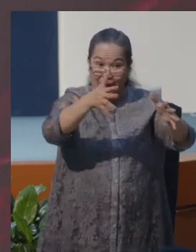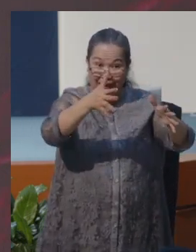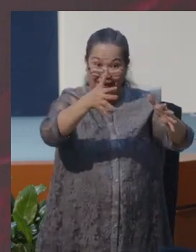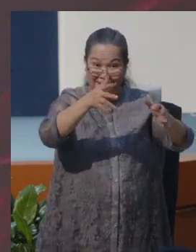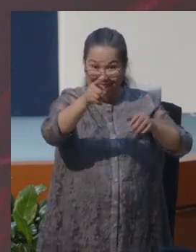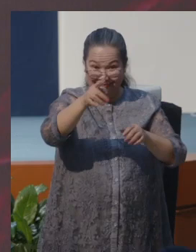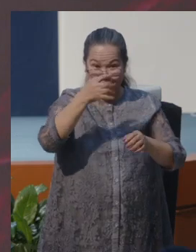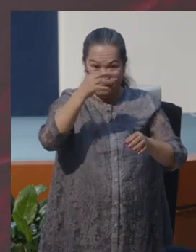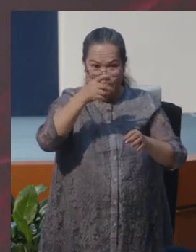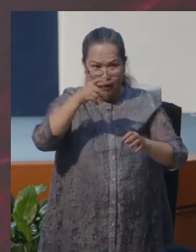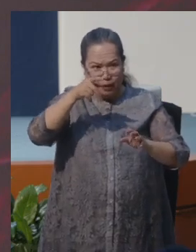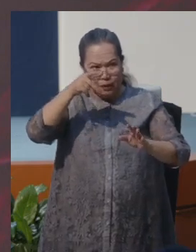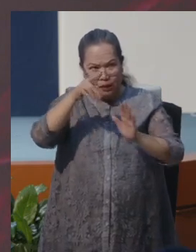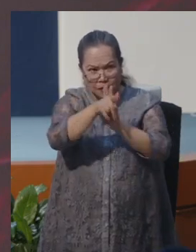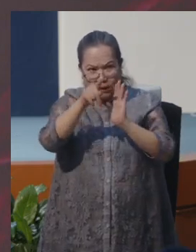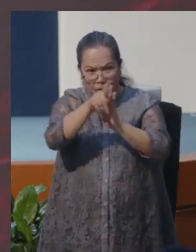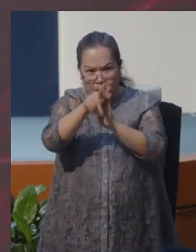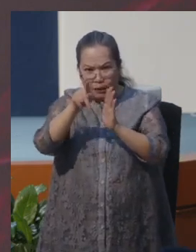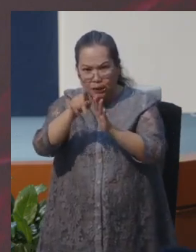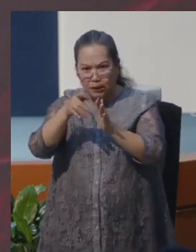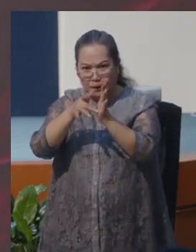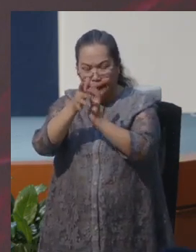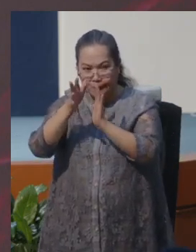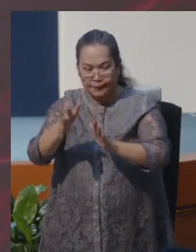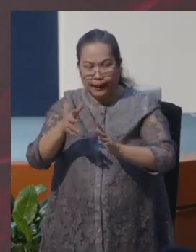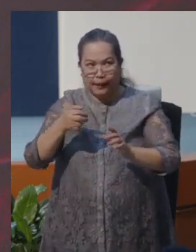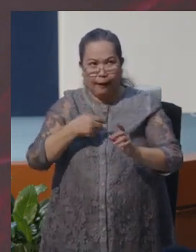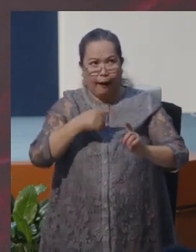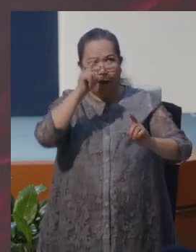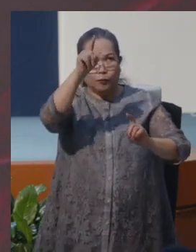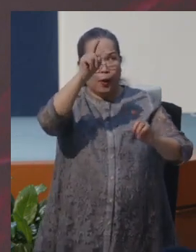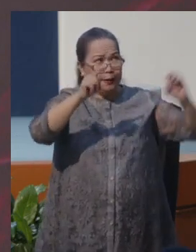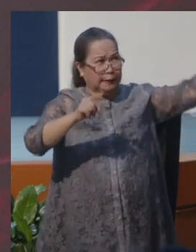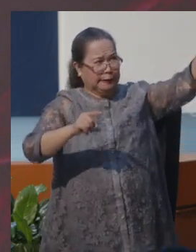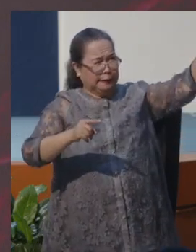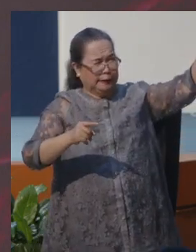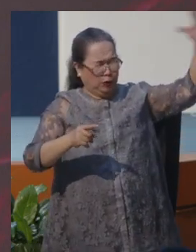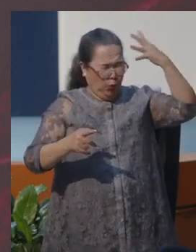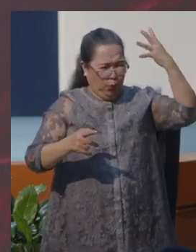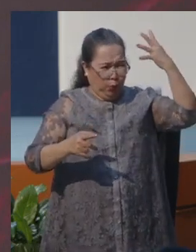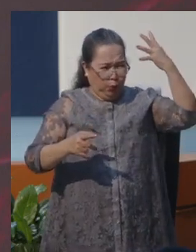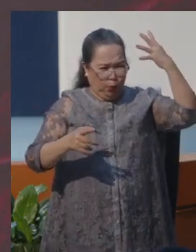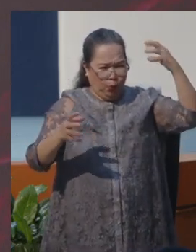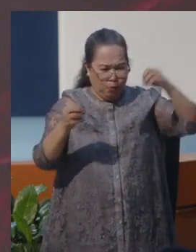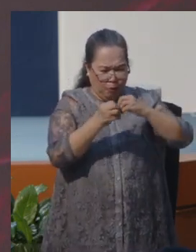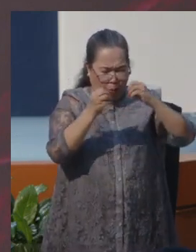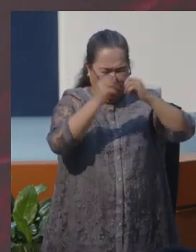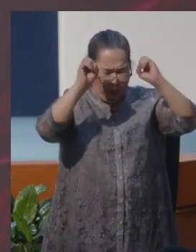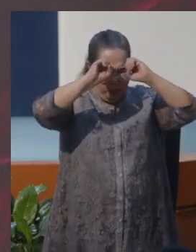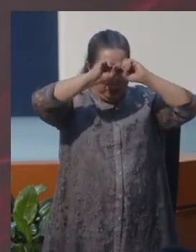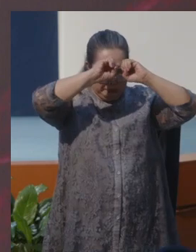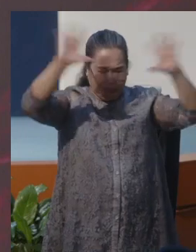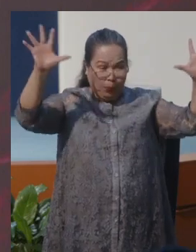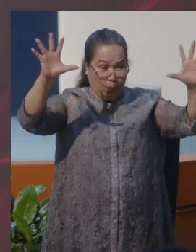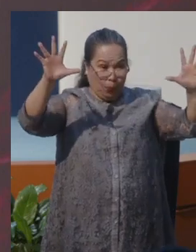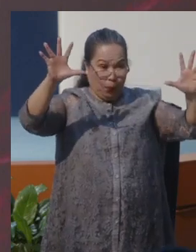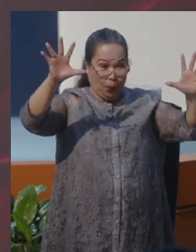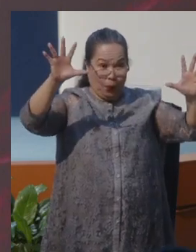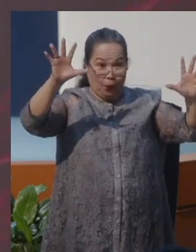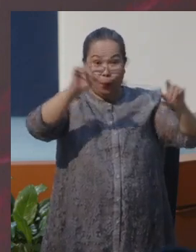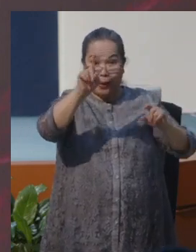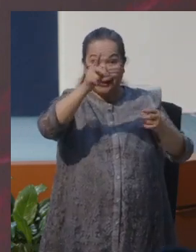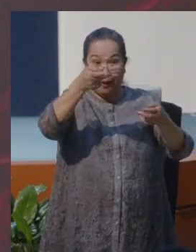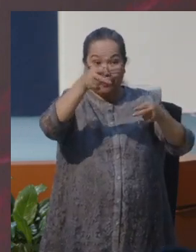ba? Katanghaliang tapat, merong isang ilaw na mas maliwanag pa sa araw, sa katanghaliang